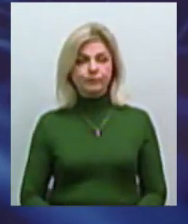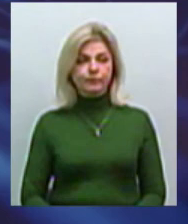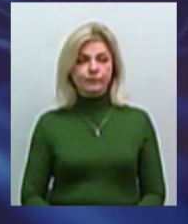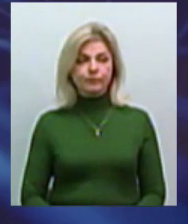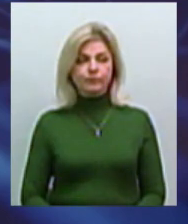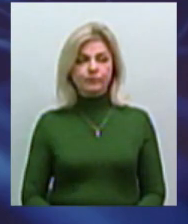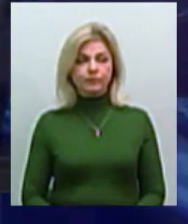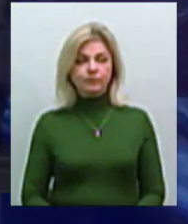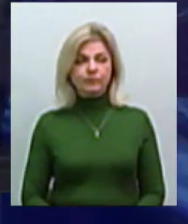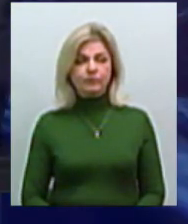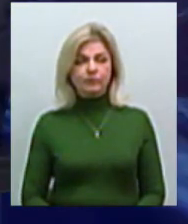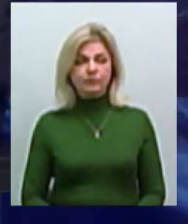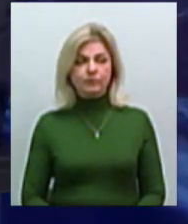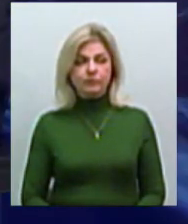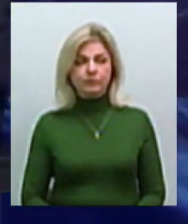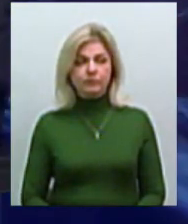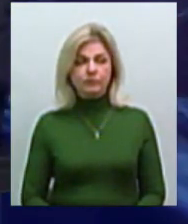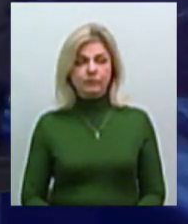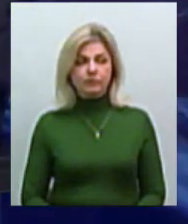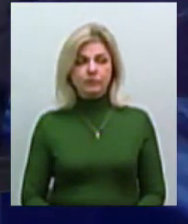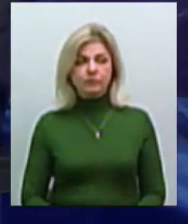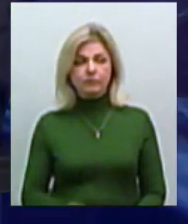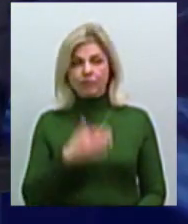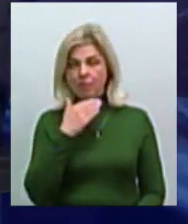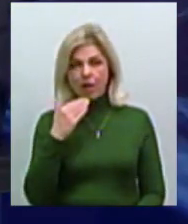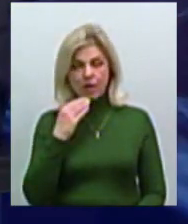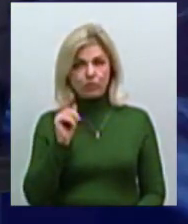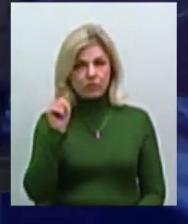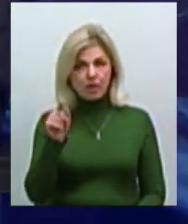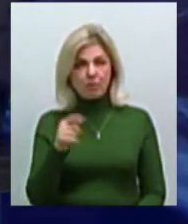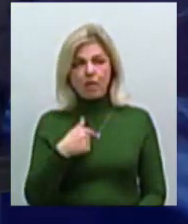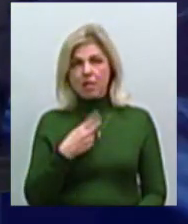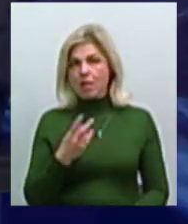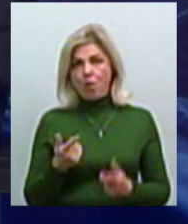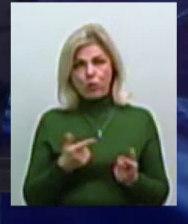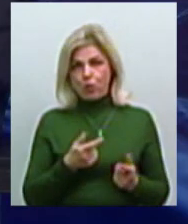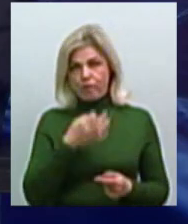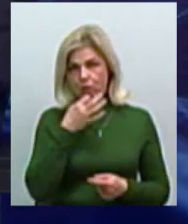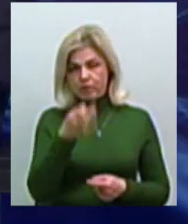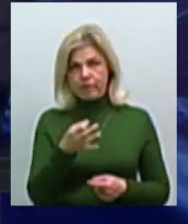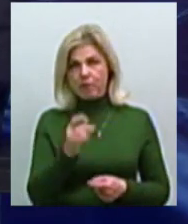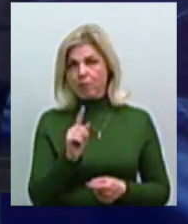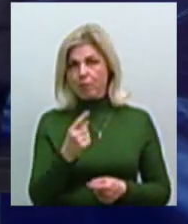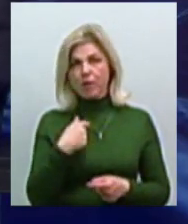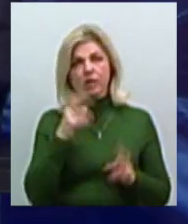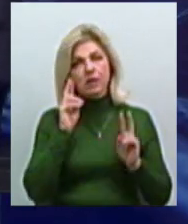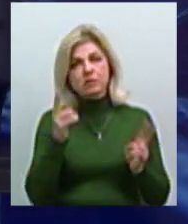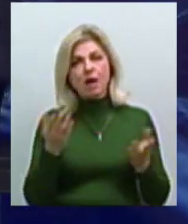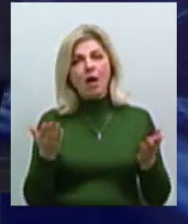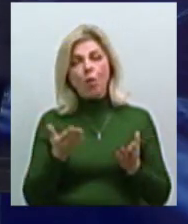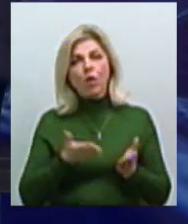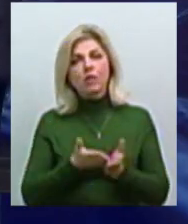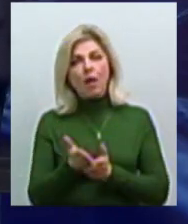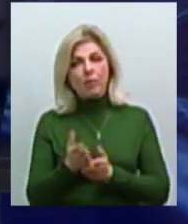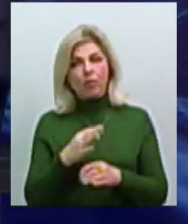Там багато щось. Не готов до відповіді, бо не знаю, в якому напрямку